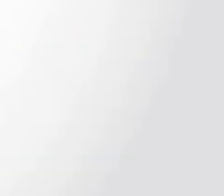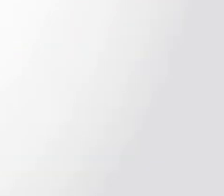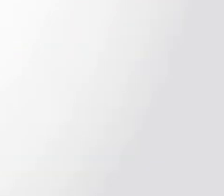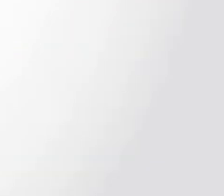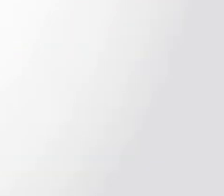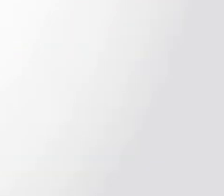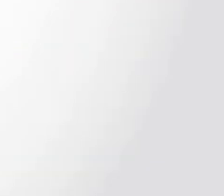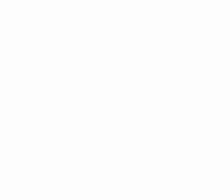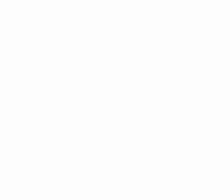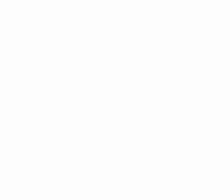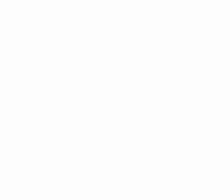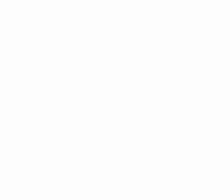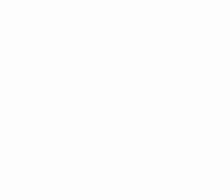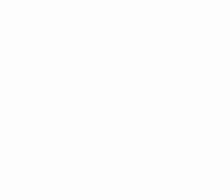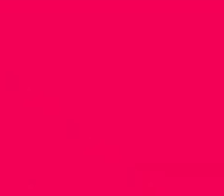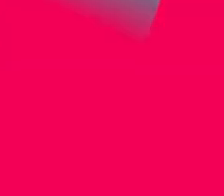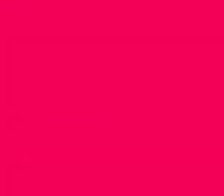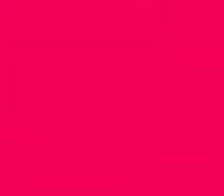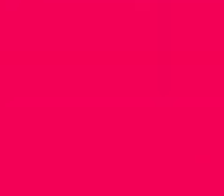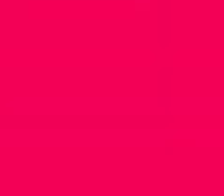TV KPN.